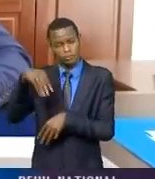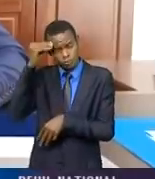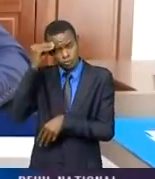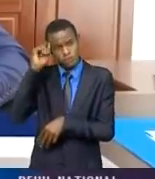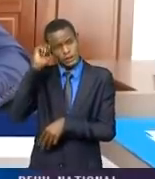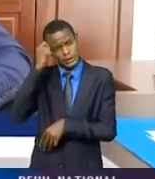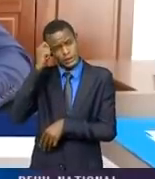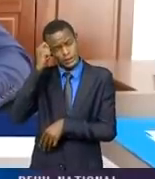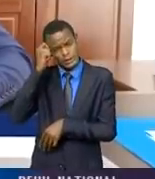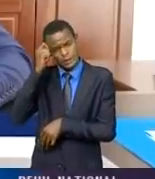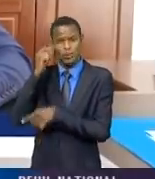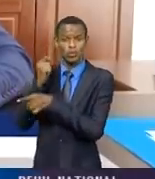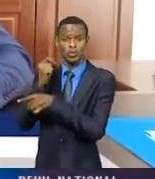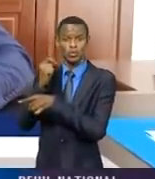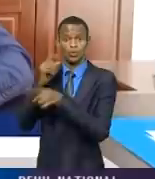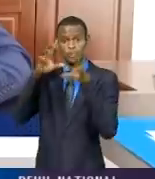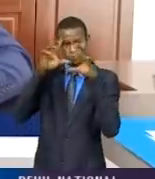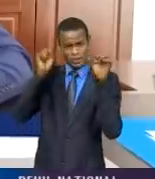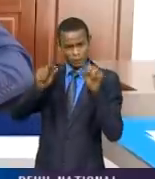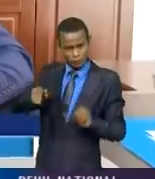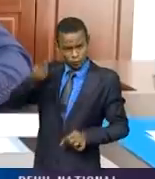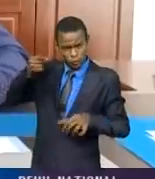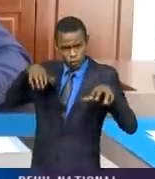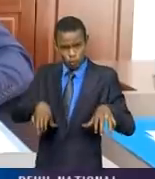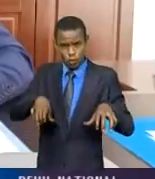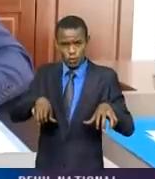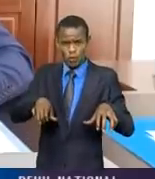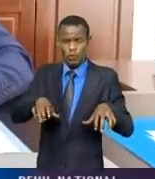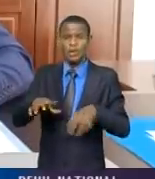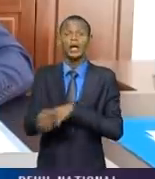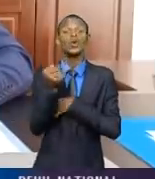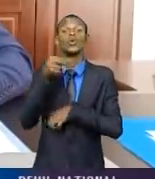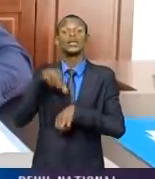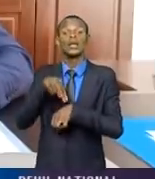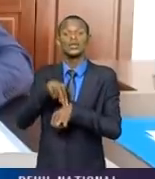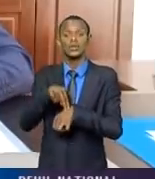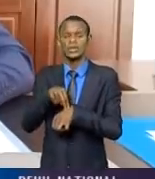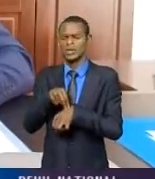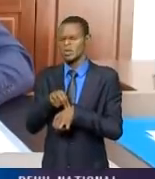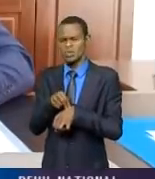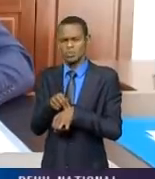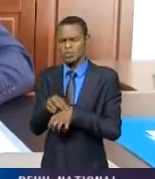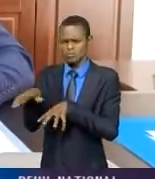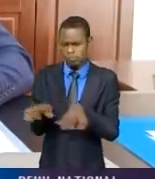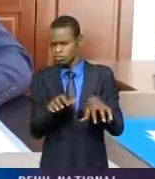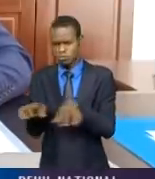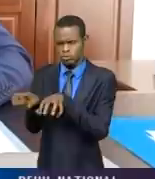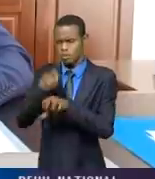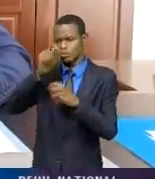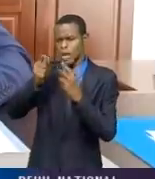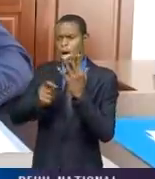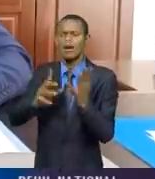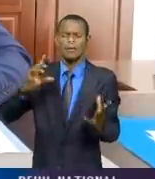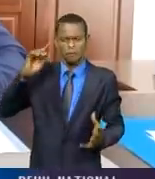erreur tu nous a légué pour briser ces grandes tâches dans la mouvance en bénéficier le